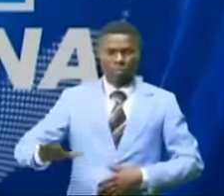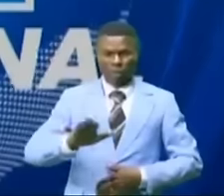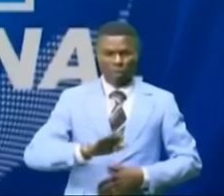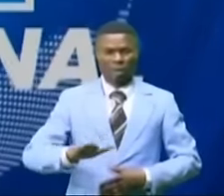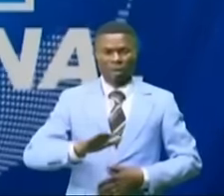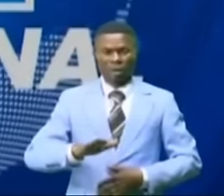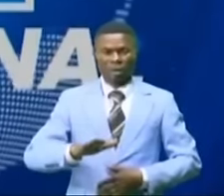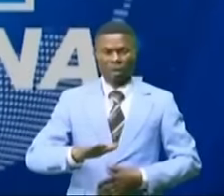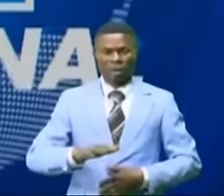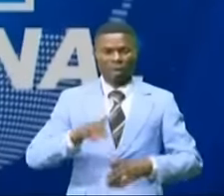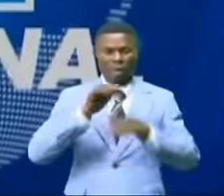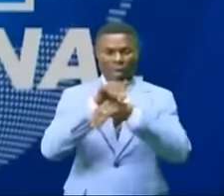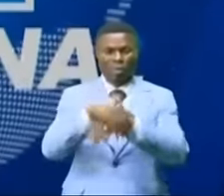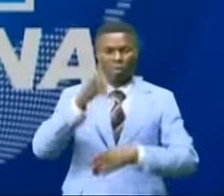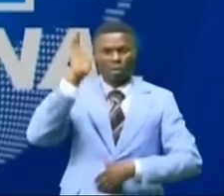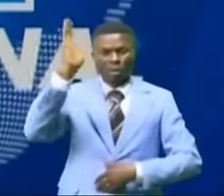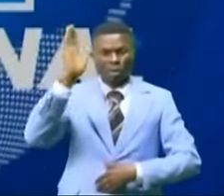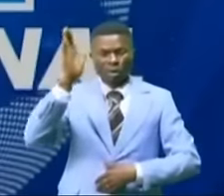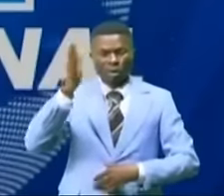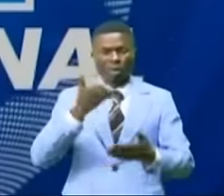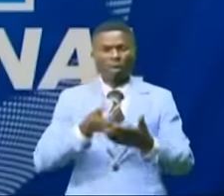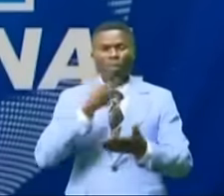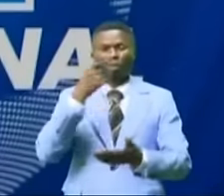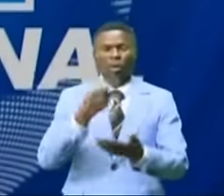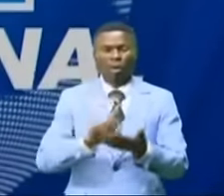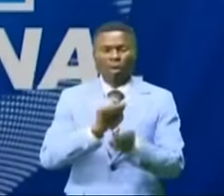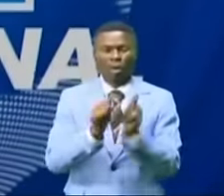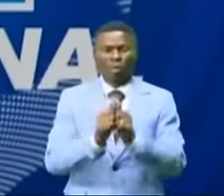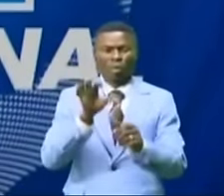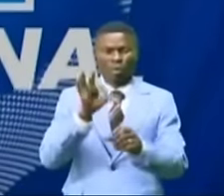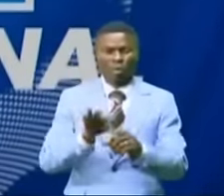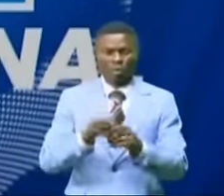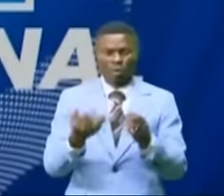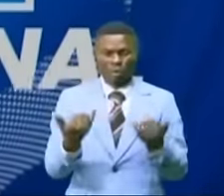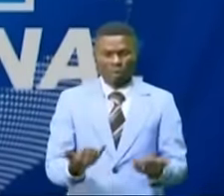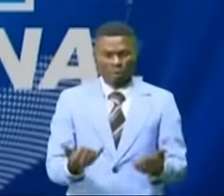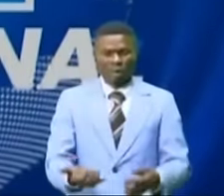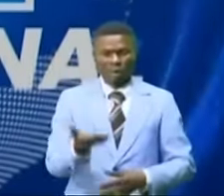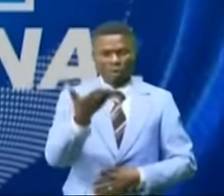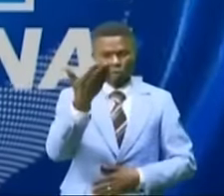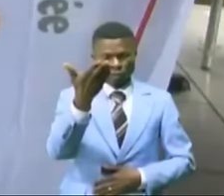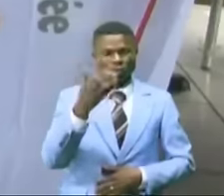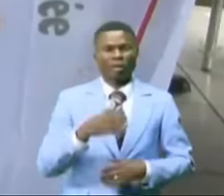étaient en conférence en toile de fond, les enjeux politiques de leur. Regardez.